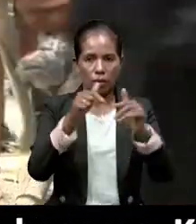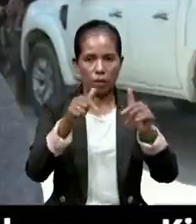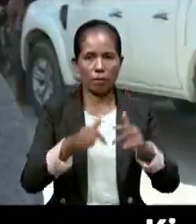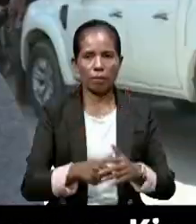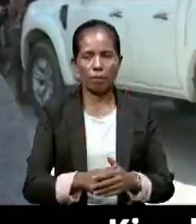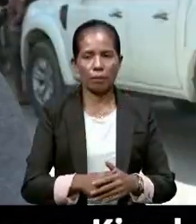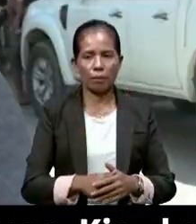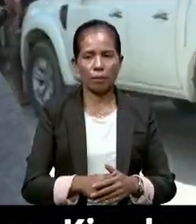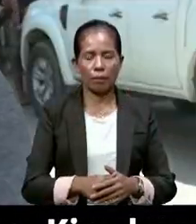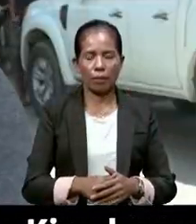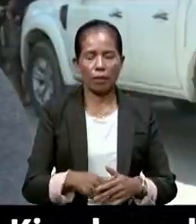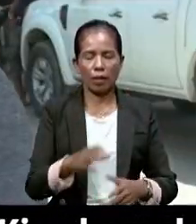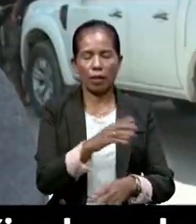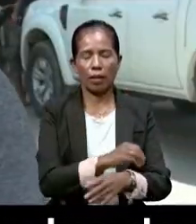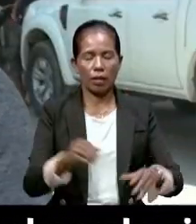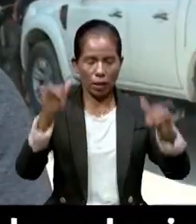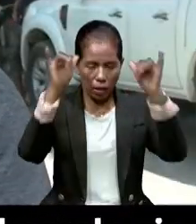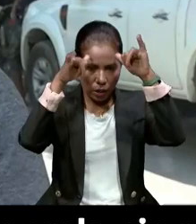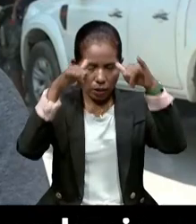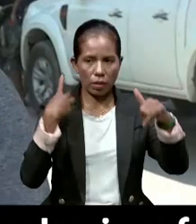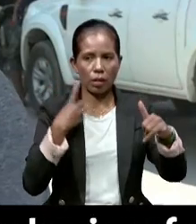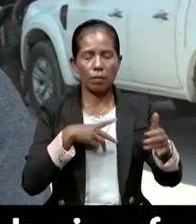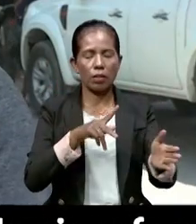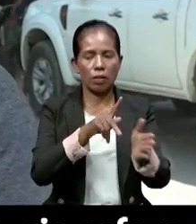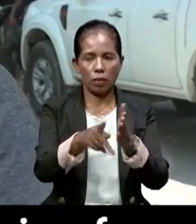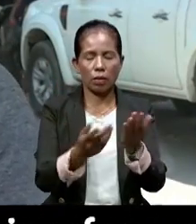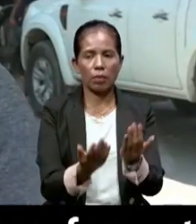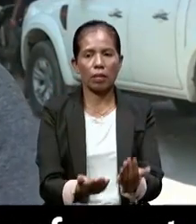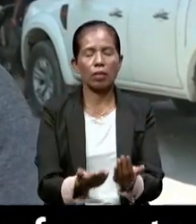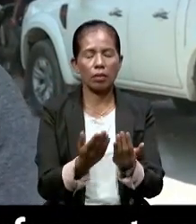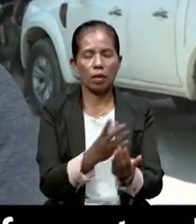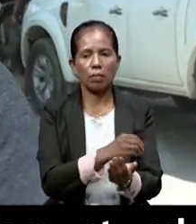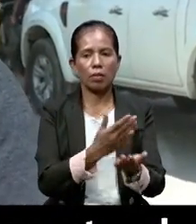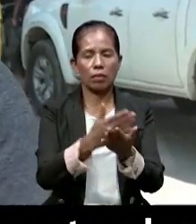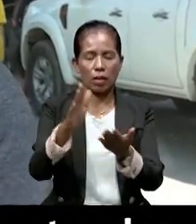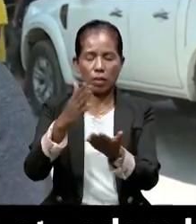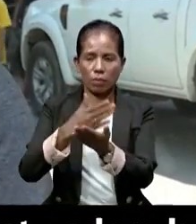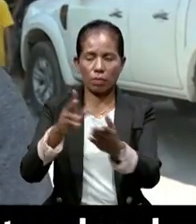Karaune am se oho se tetutia, am se fahe ba komunidade nebe